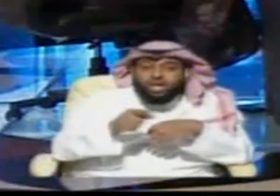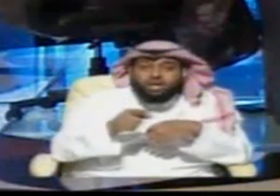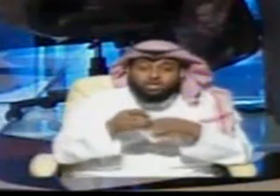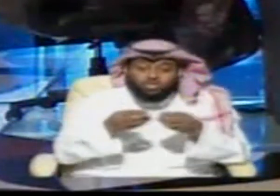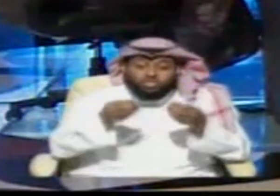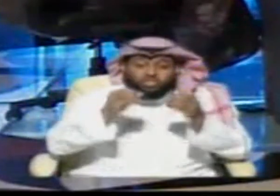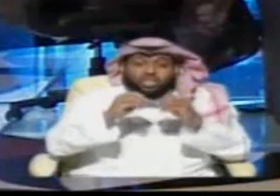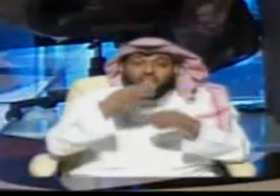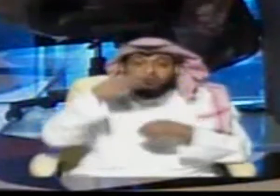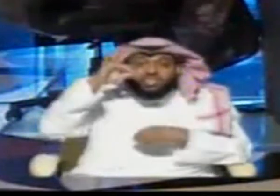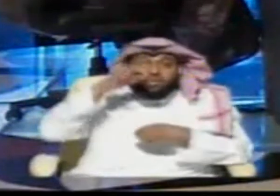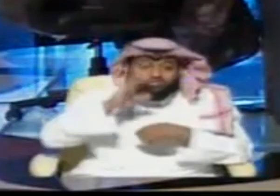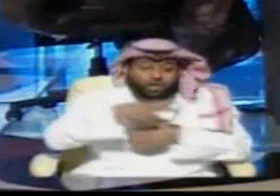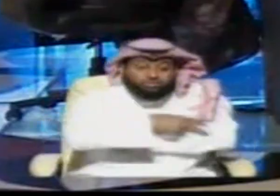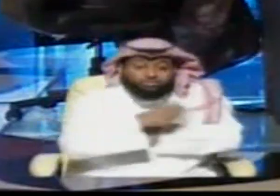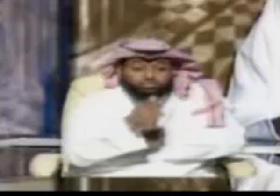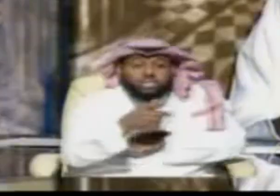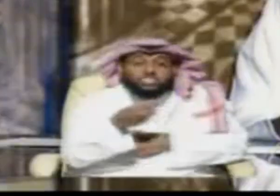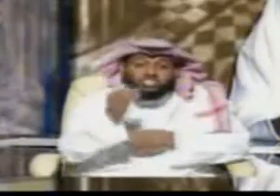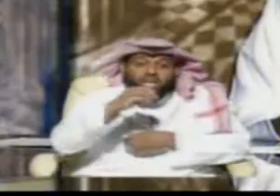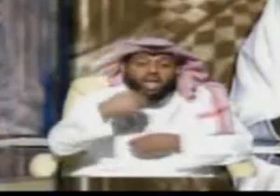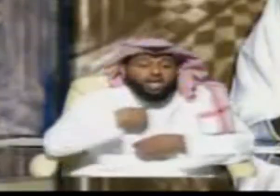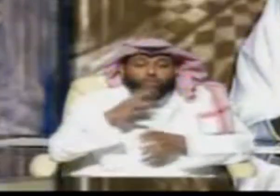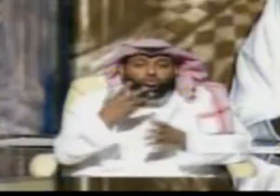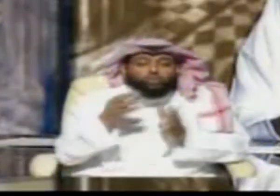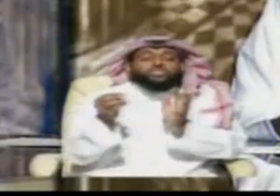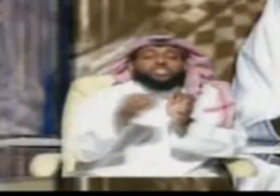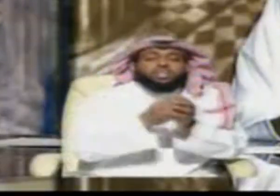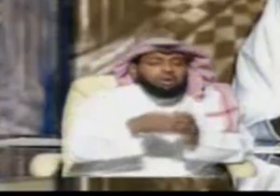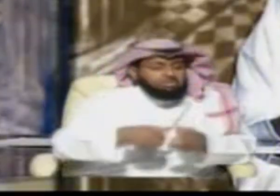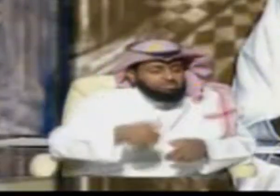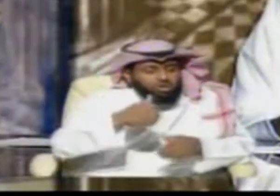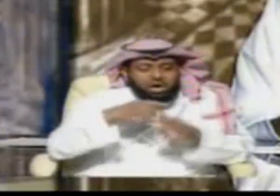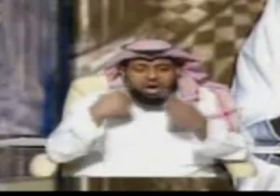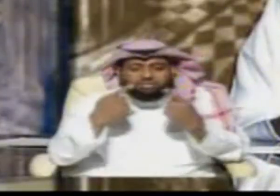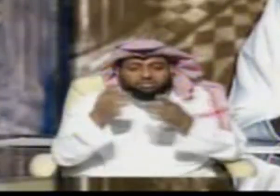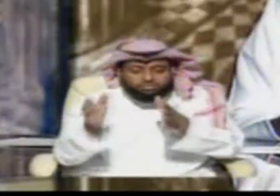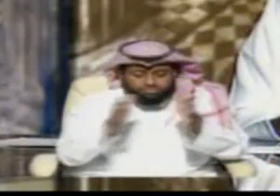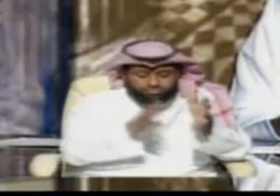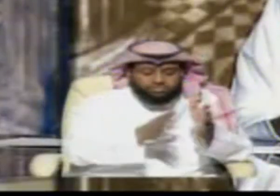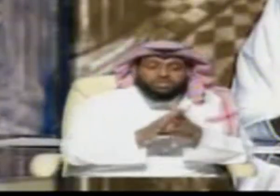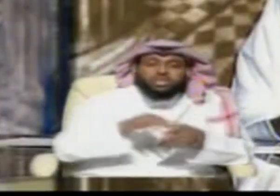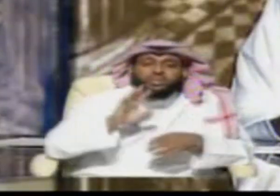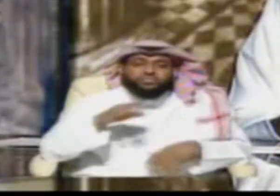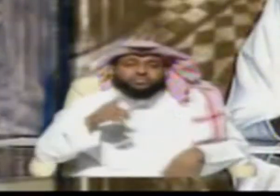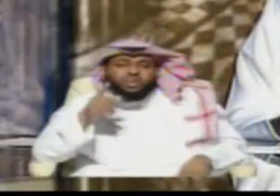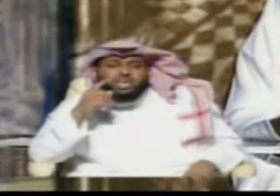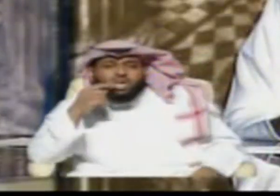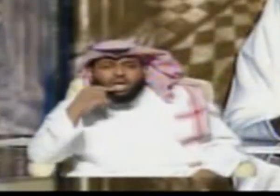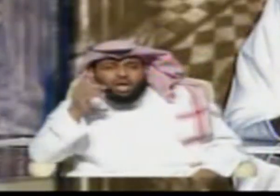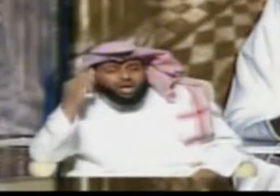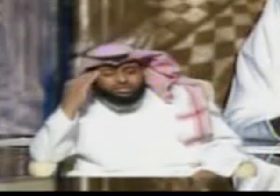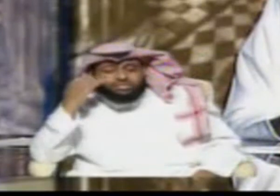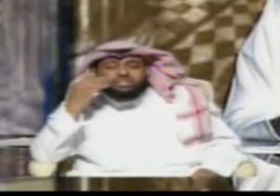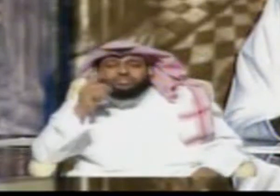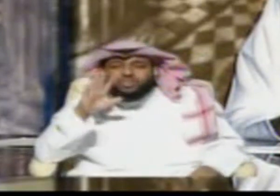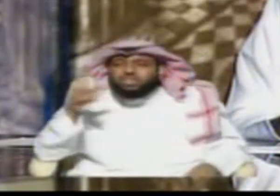عليه. نعم، بارك الله فيك فضيلة الشيخ. أم ناصر تقول بأن زوجها مقصر جدا في